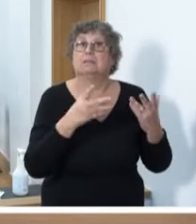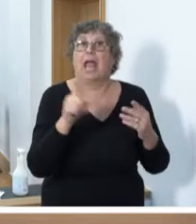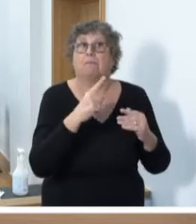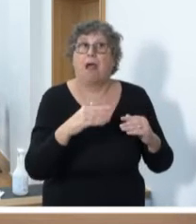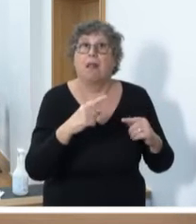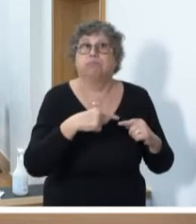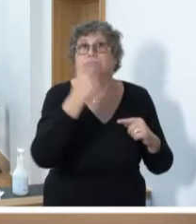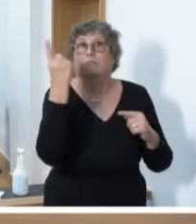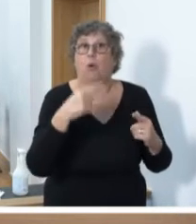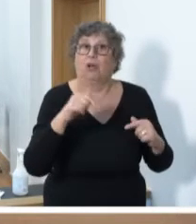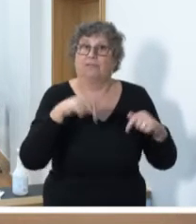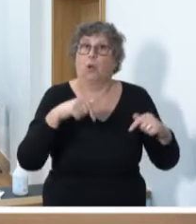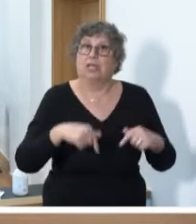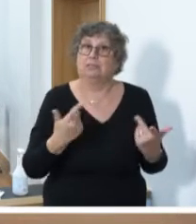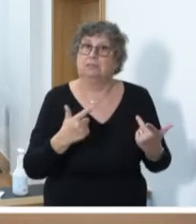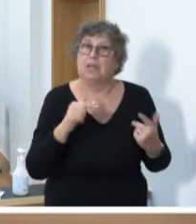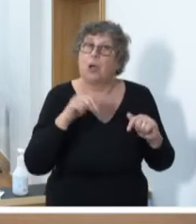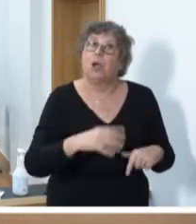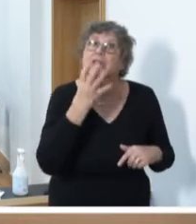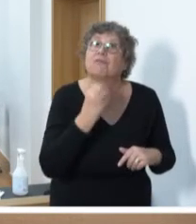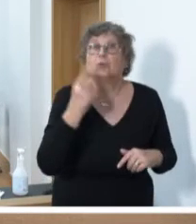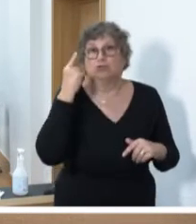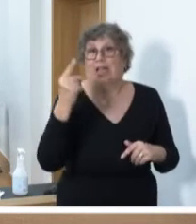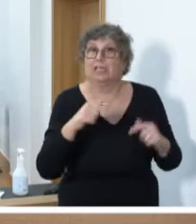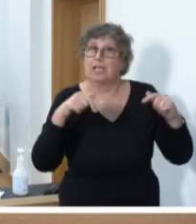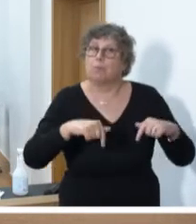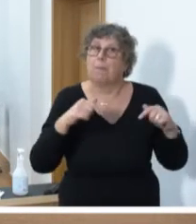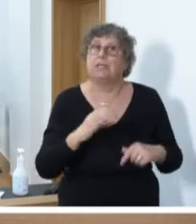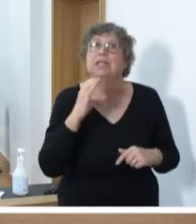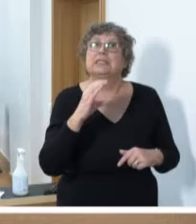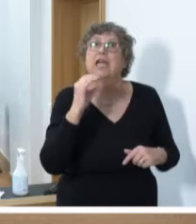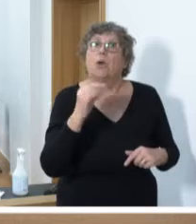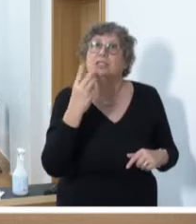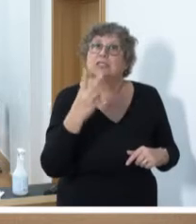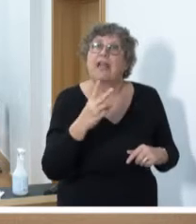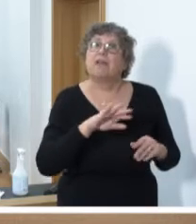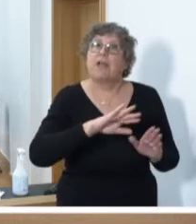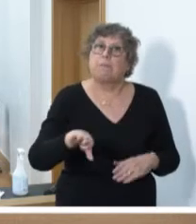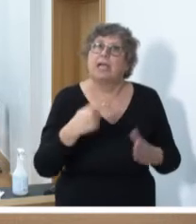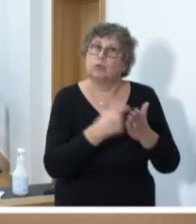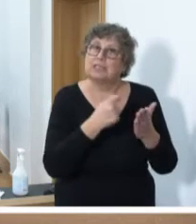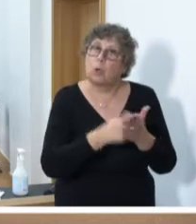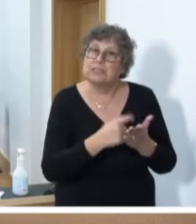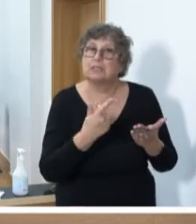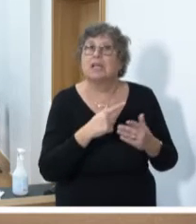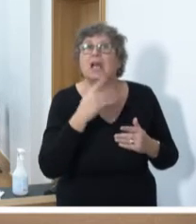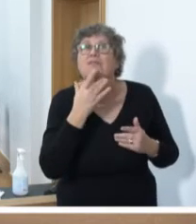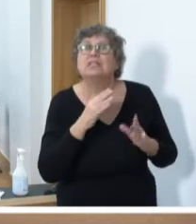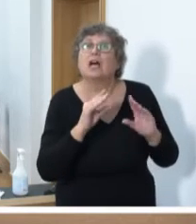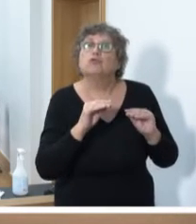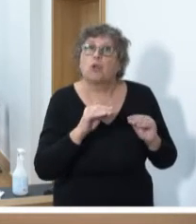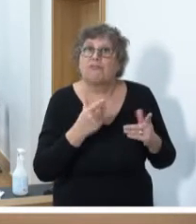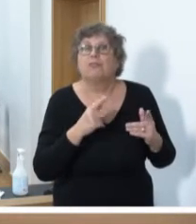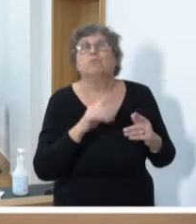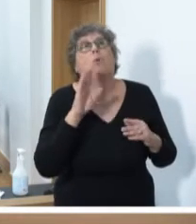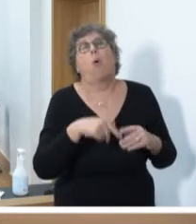Preises, ist aber heute noch Wunschdenken, denn derzeit liegen die CO2-Vermeidungskosten bei Wasserstoffnutzung noch weit über 500 Euro